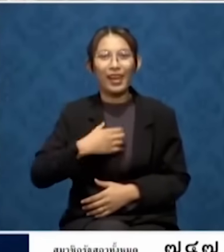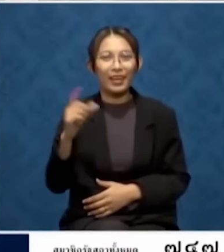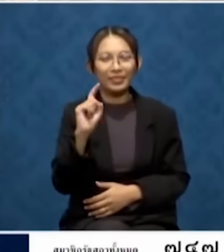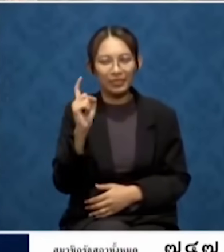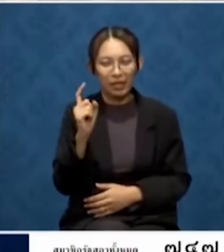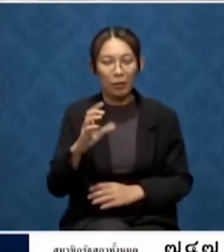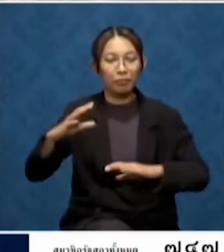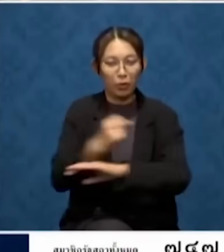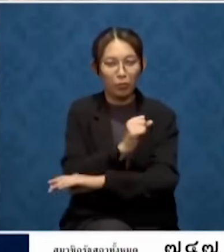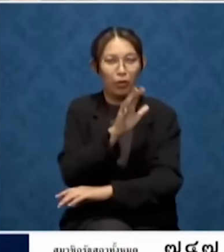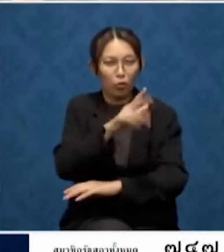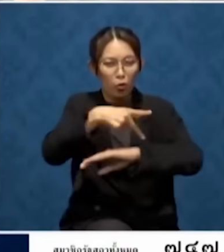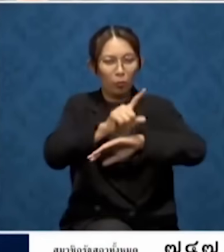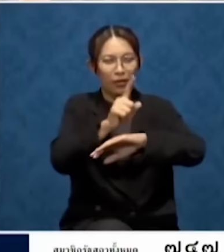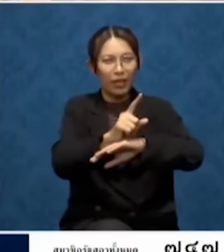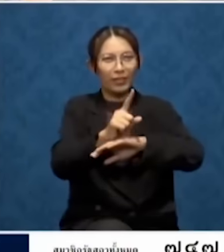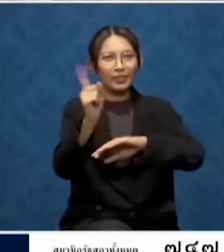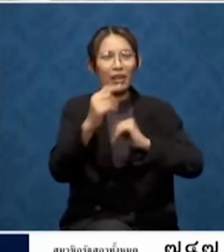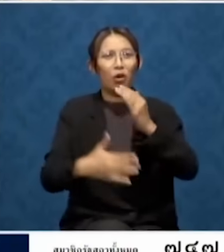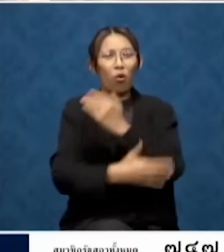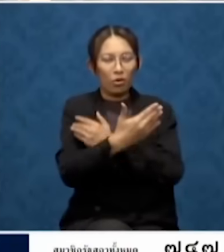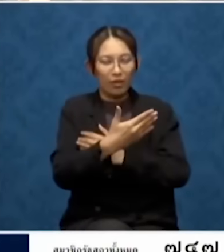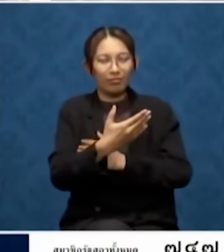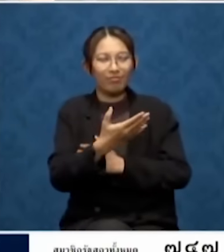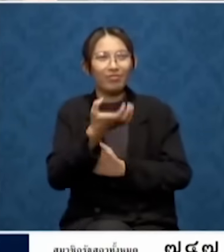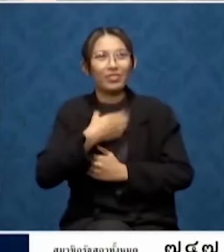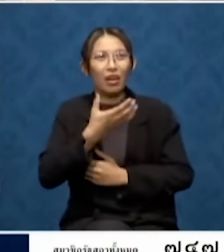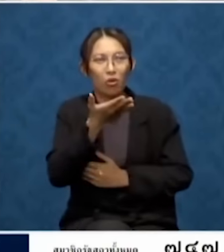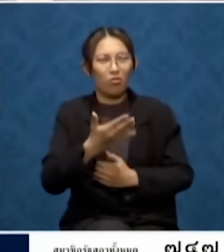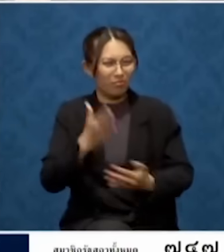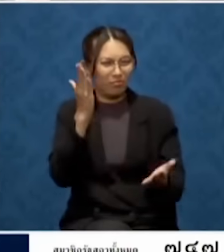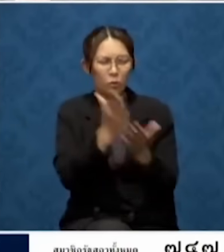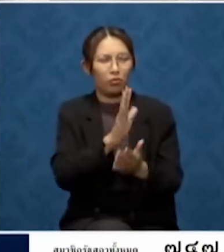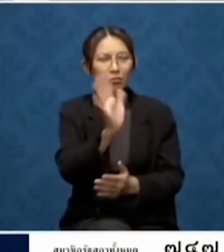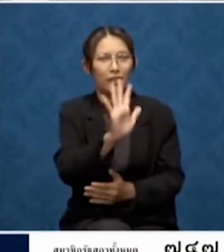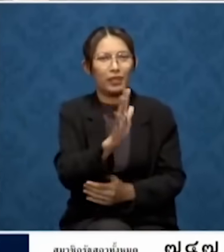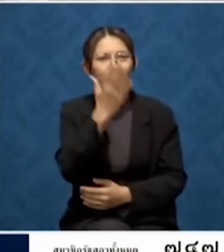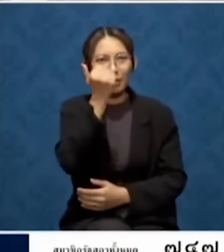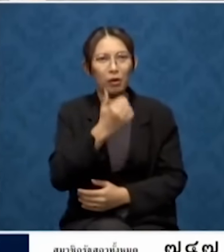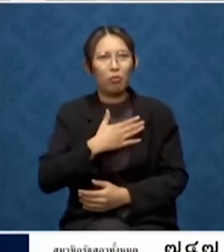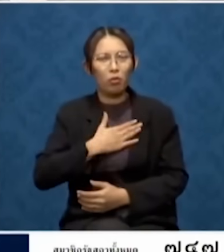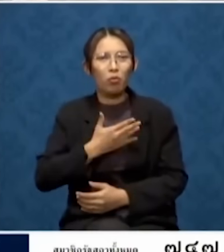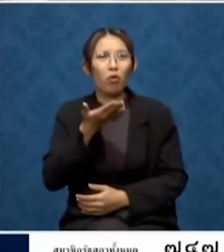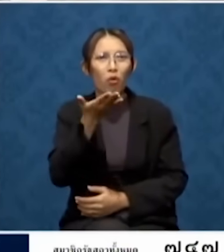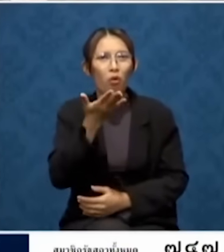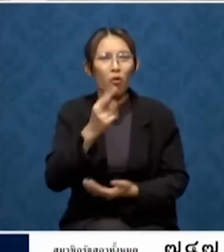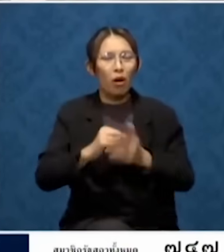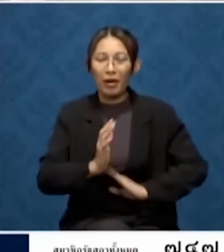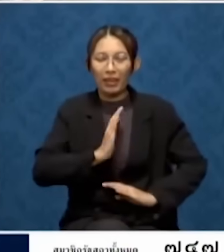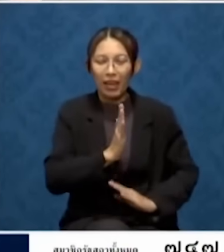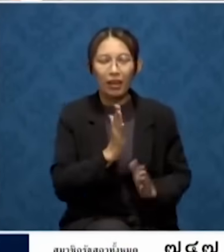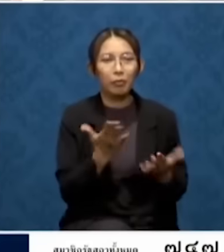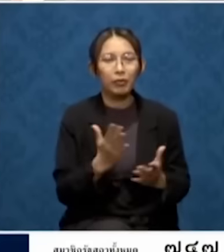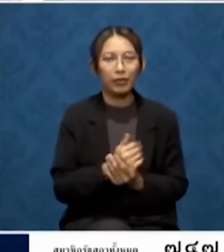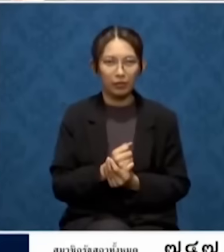ใช้อำนาจในการที่ให้โอกาสไม่ใช่มาตัดแบบนี้นี่คือสาเหตุของการที่ผมบอกว่าท่านอาจจะไม่เป็นกลางในการ